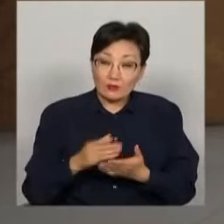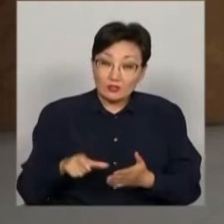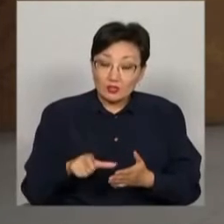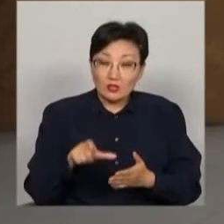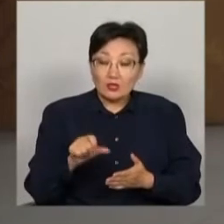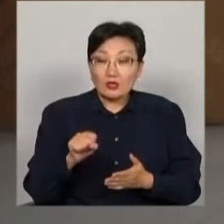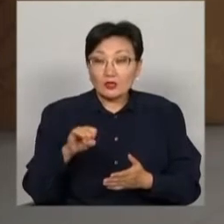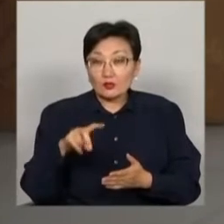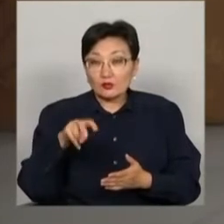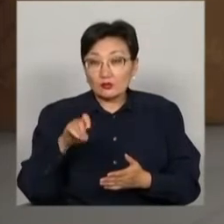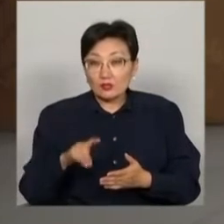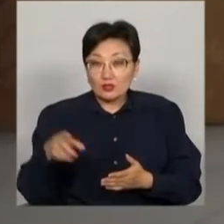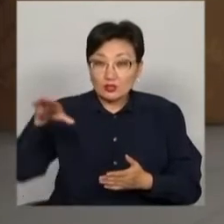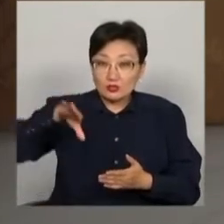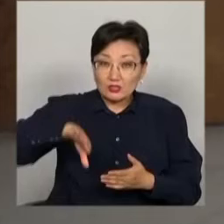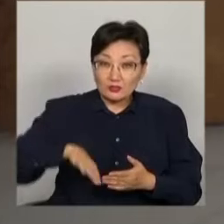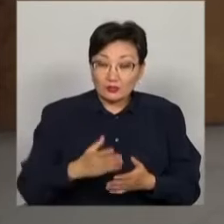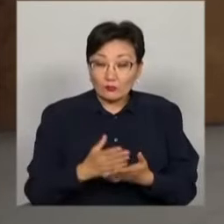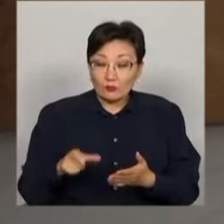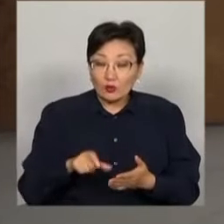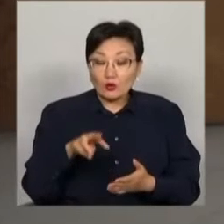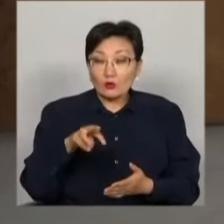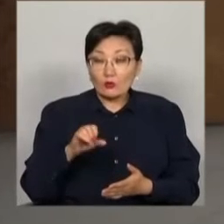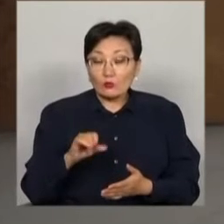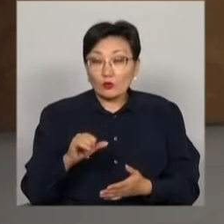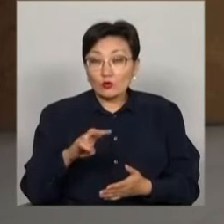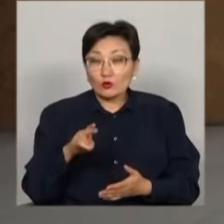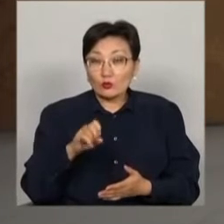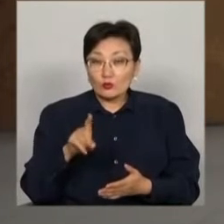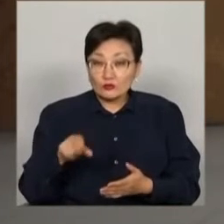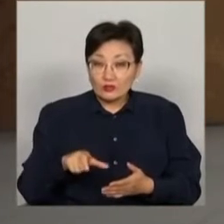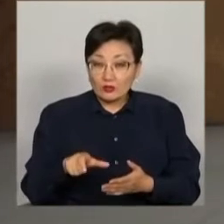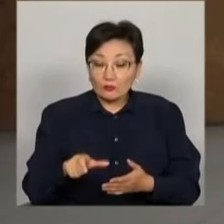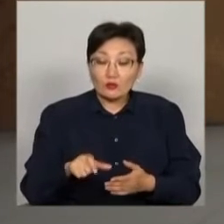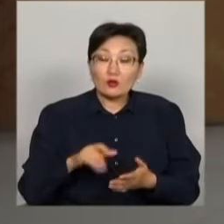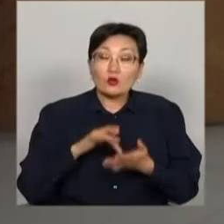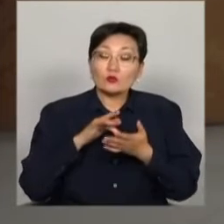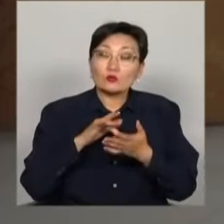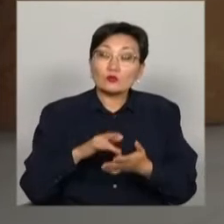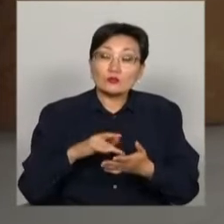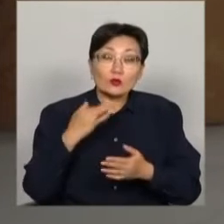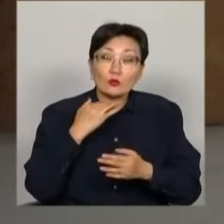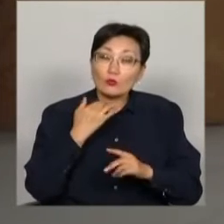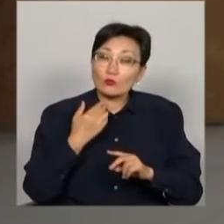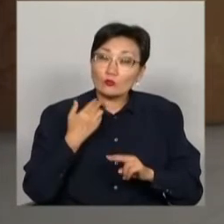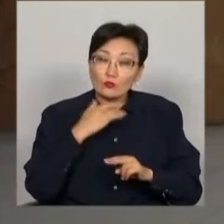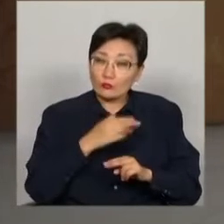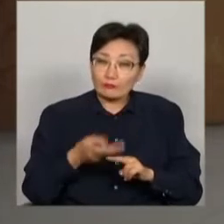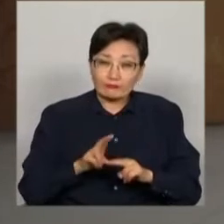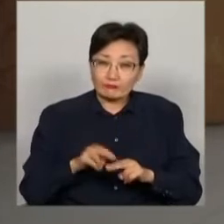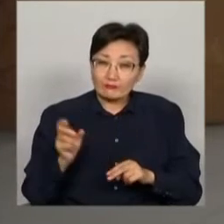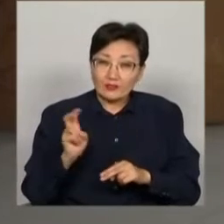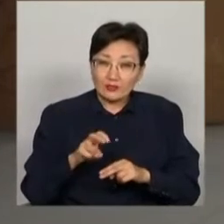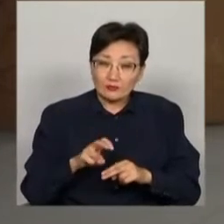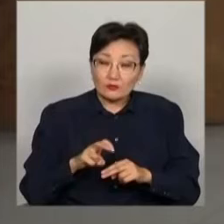айулы шатқалында орналасқан мыңкөз соқпағы. Осы жерлерге туристер өте көп келіп, қызығушылық танытады. Және